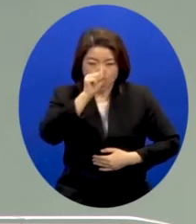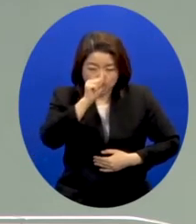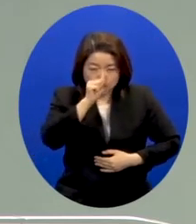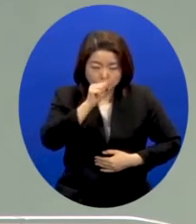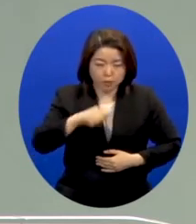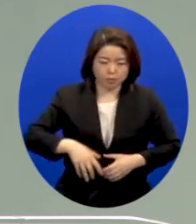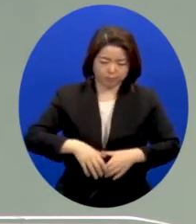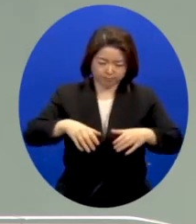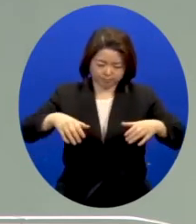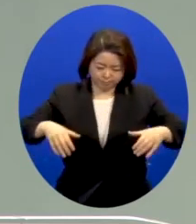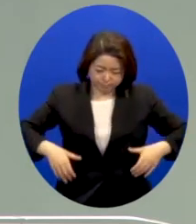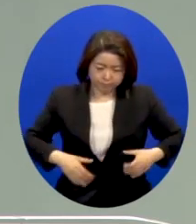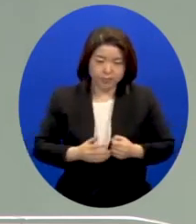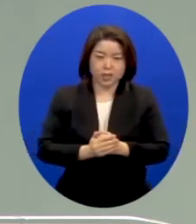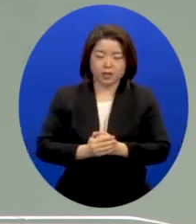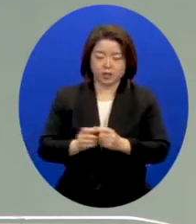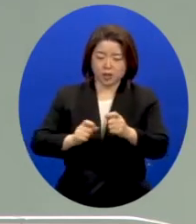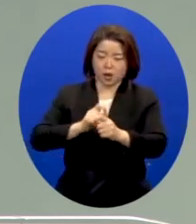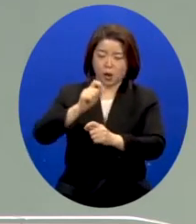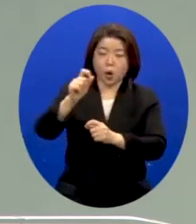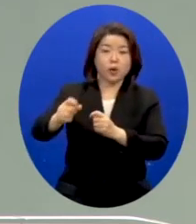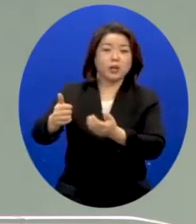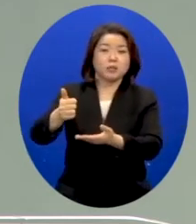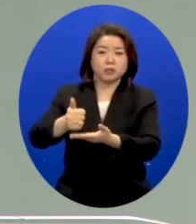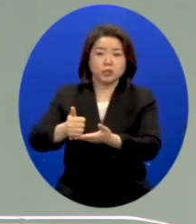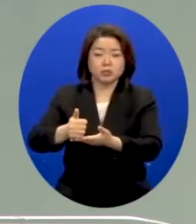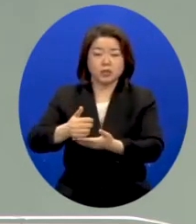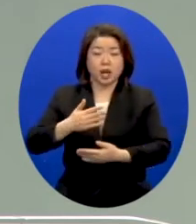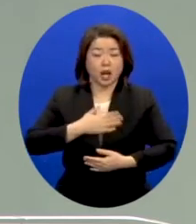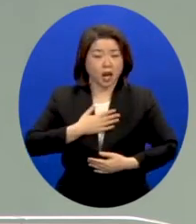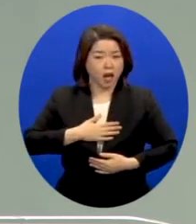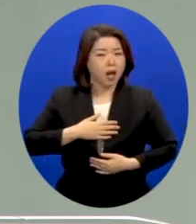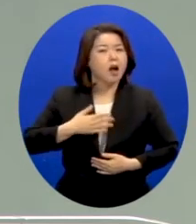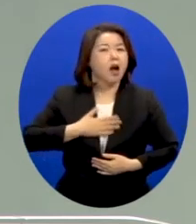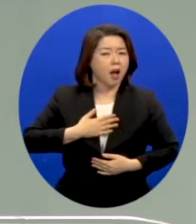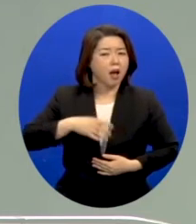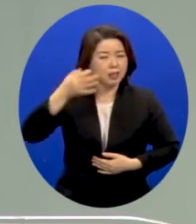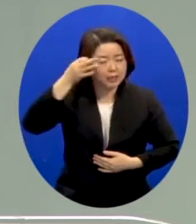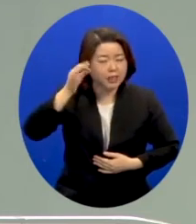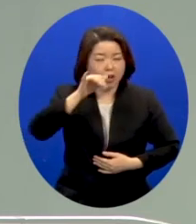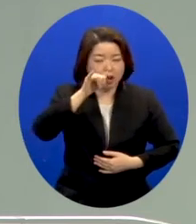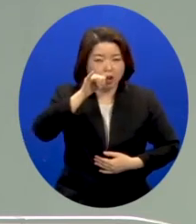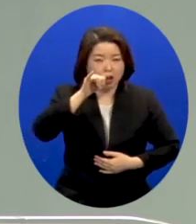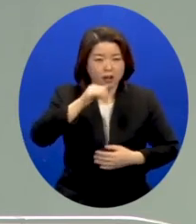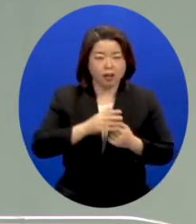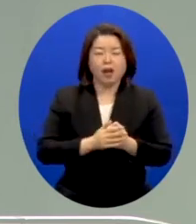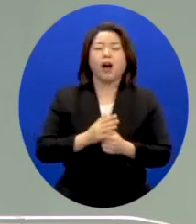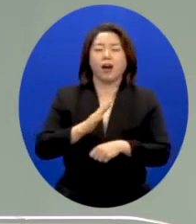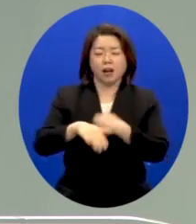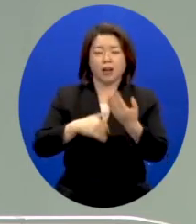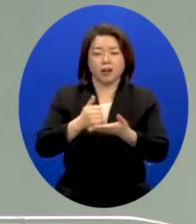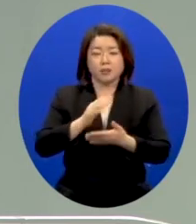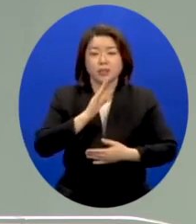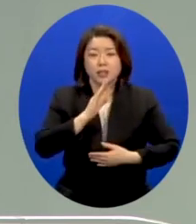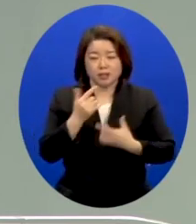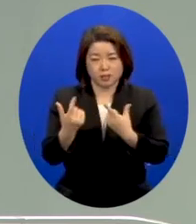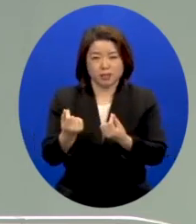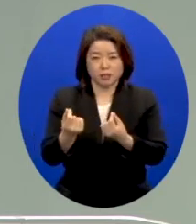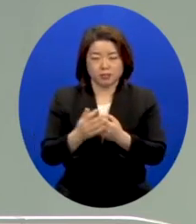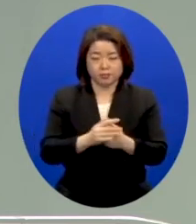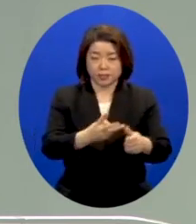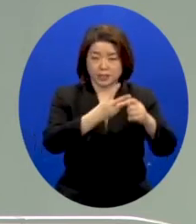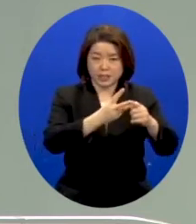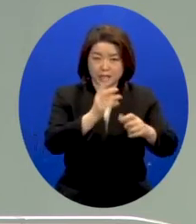인자하심이 요원한 분임을 차기 가 알게 뜨려 요 하나님은 진짜 그런 분이에요 세번째는 더